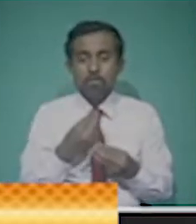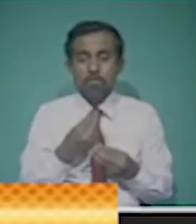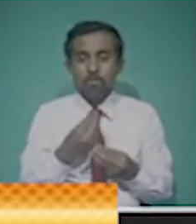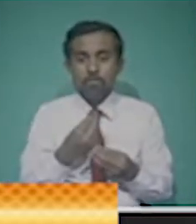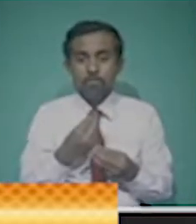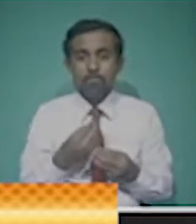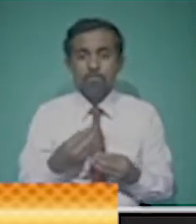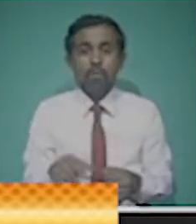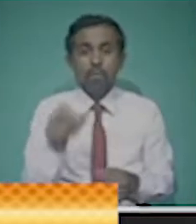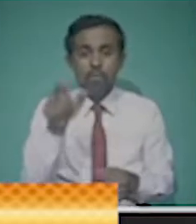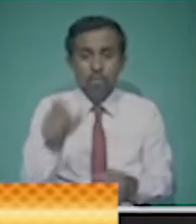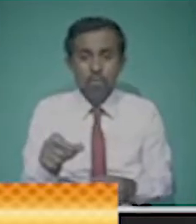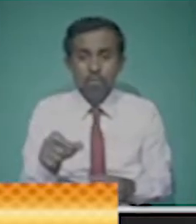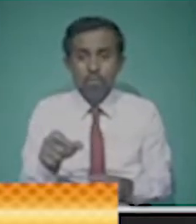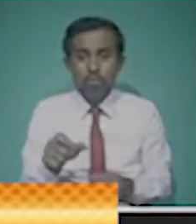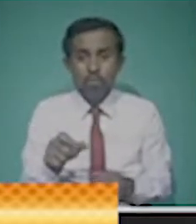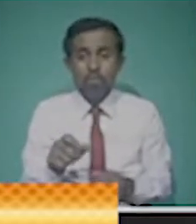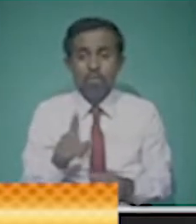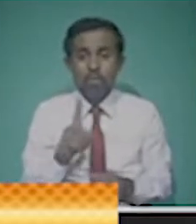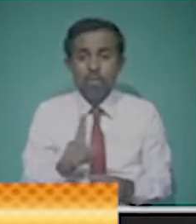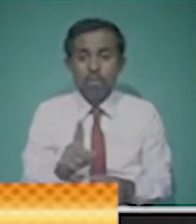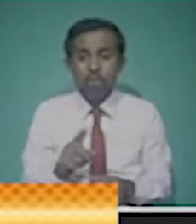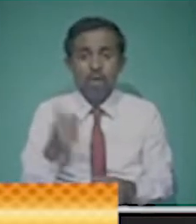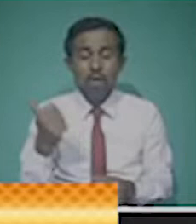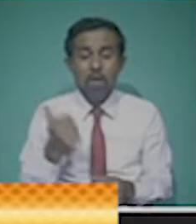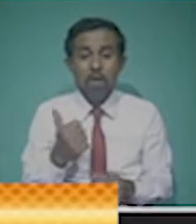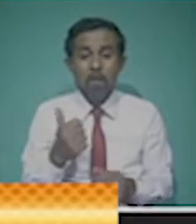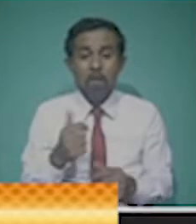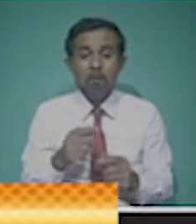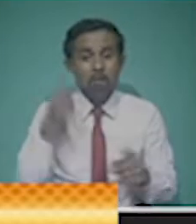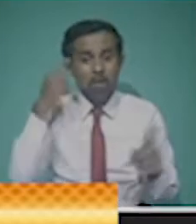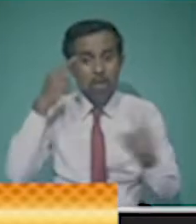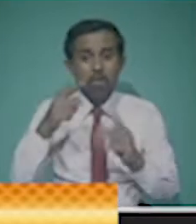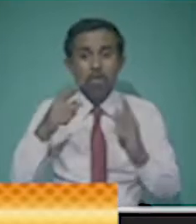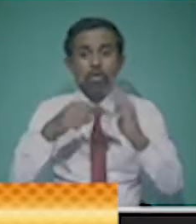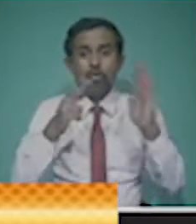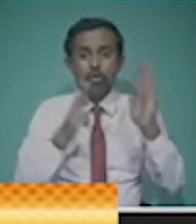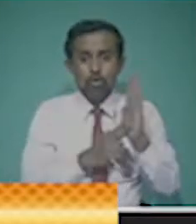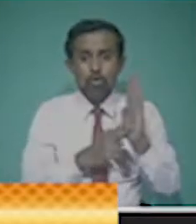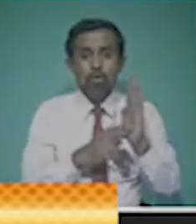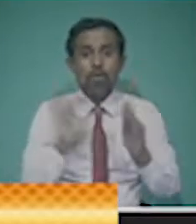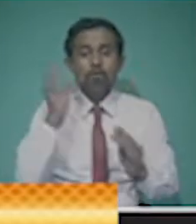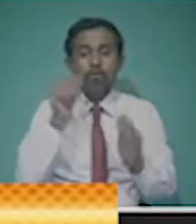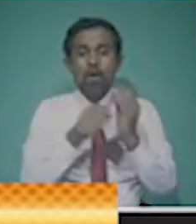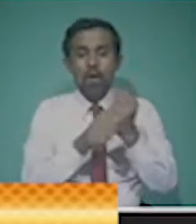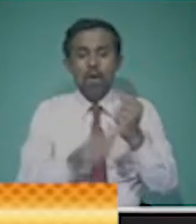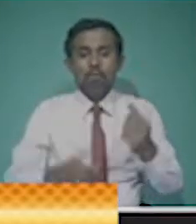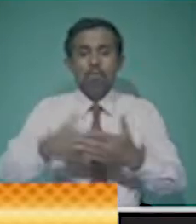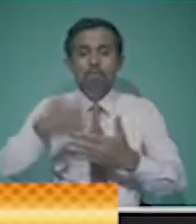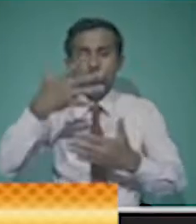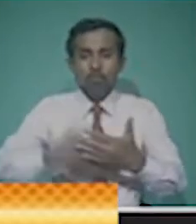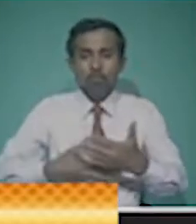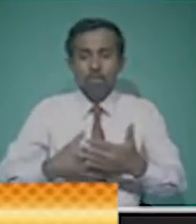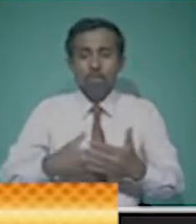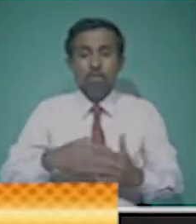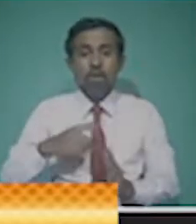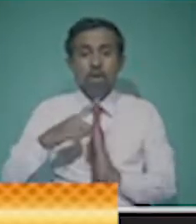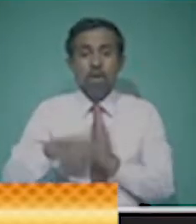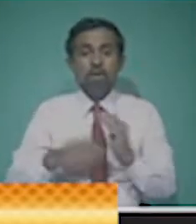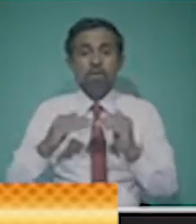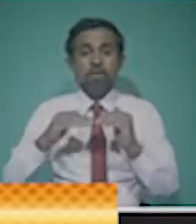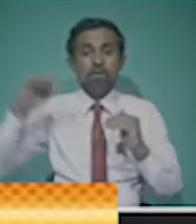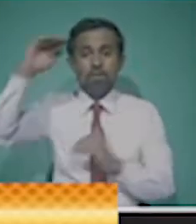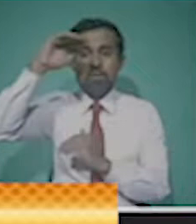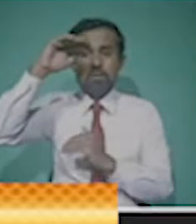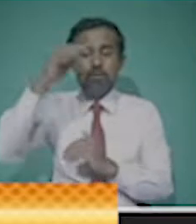யுனைடெட் நேஷன்ஸ் ஹியூமன் ரைட்ஸ் கவுன்சில். எஸ்டேட் செக்டர் households record the highest level of food insecurity in the country